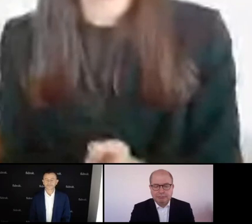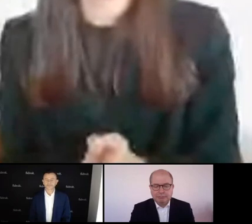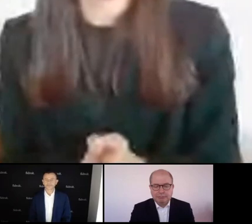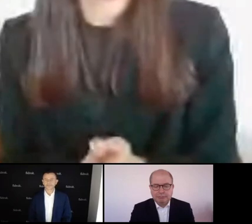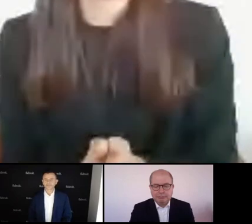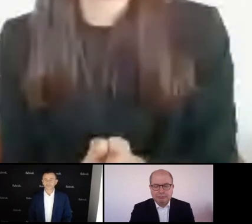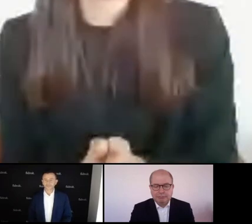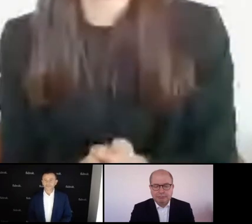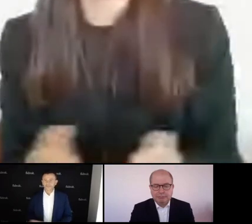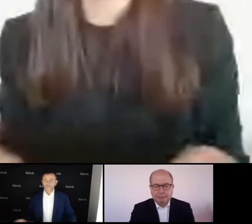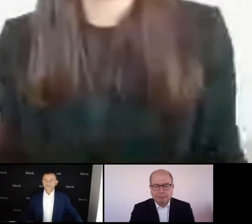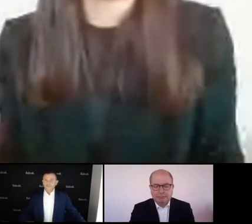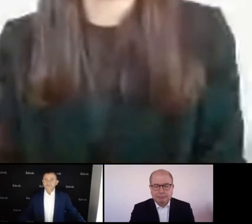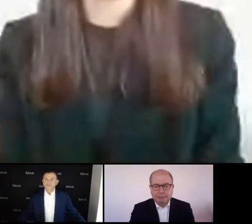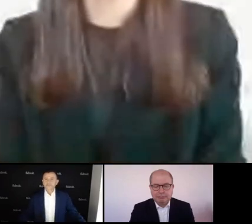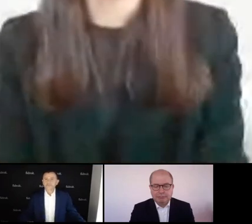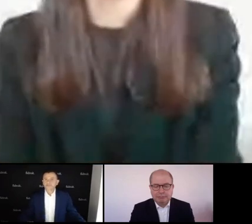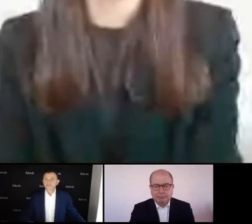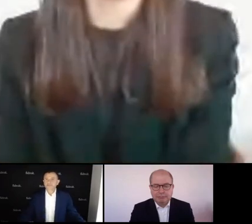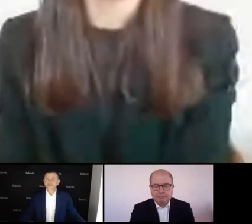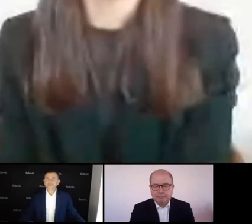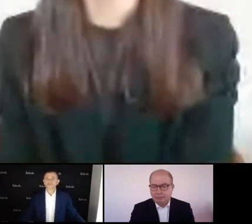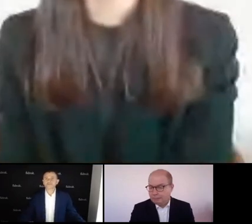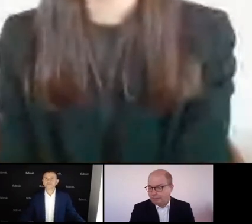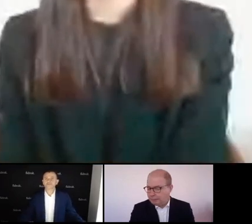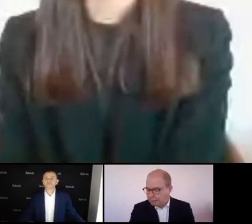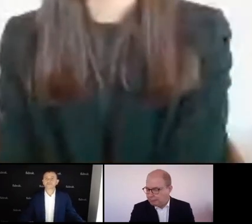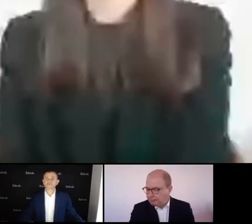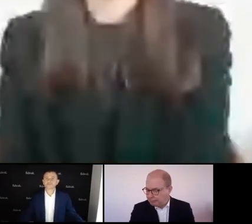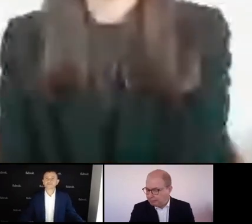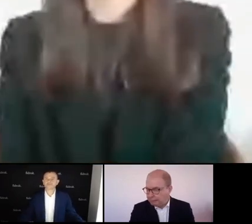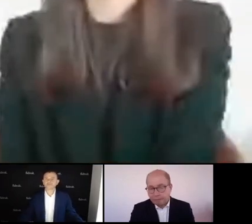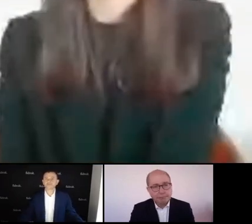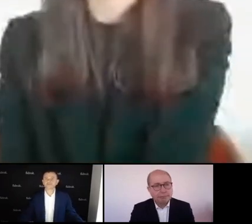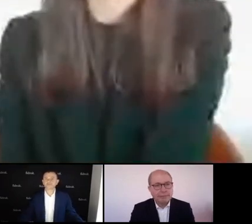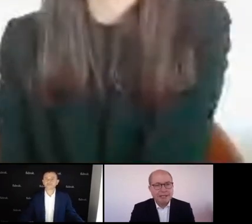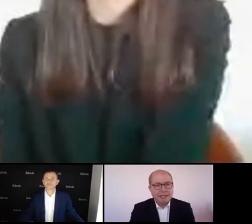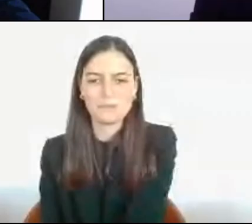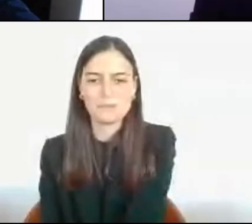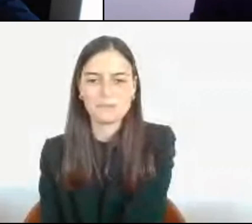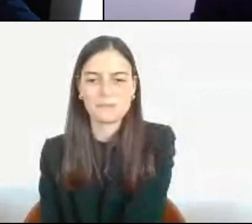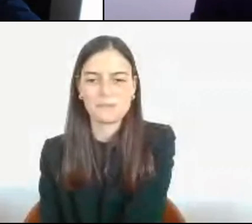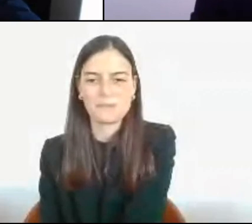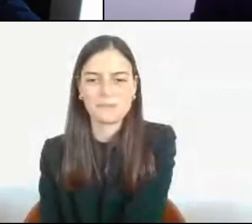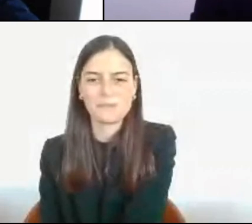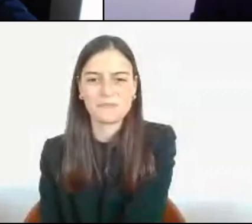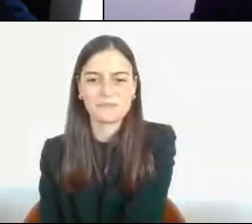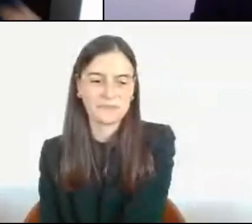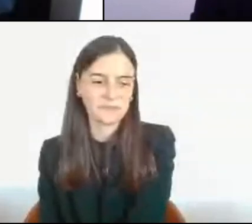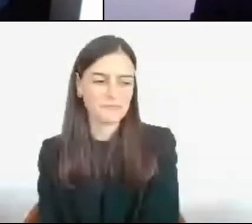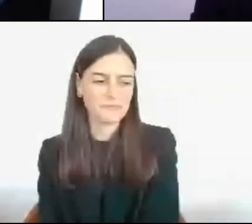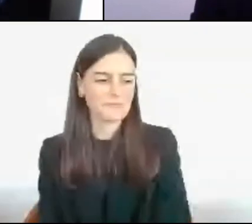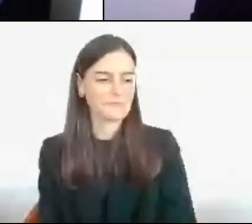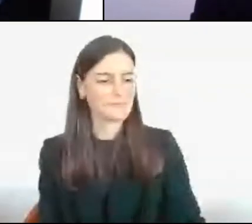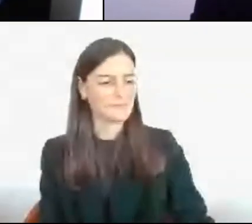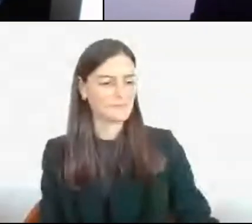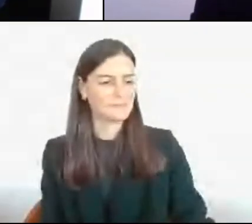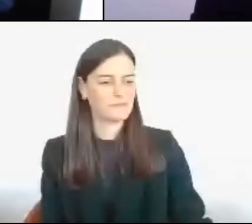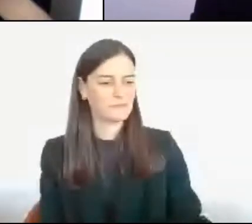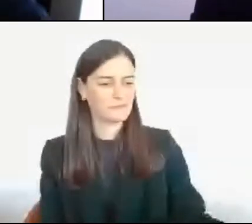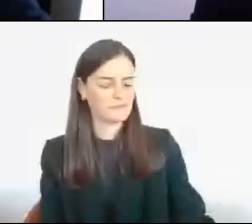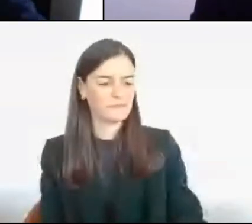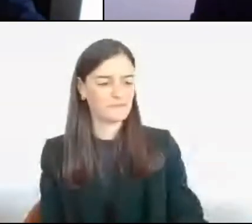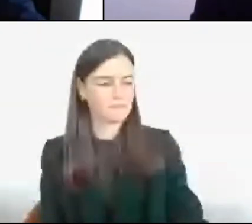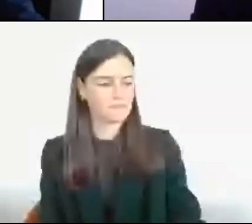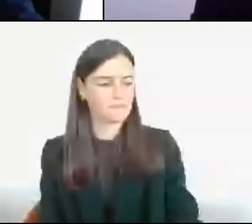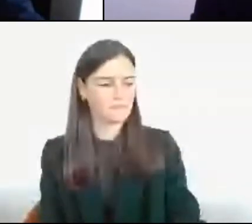à la retraite et donc qui ne rentre pas dans ce schéma de transfert. Olivier Rosenfeld, cette question pour vous. Quand